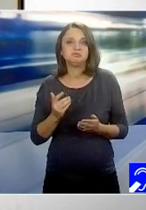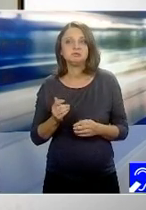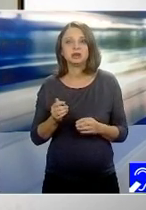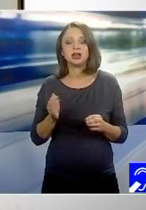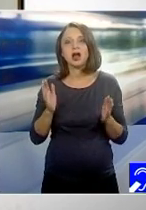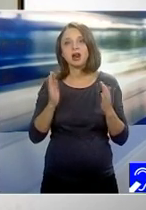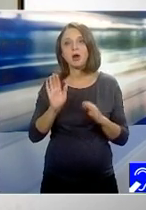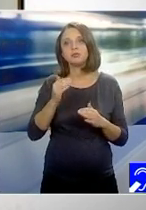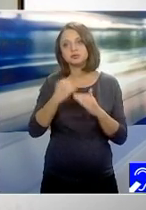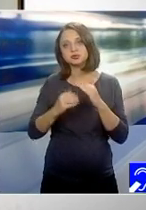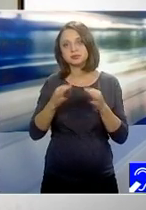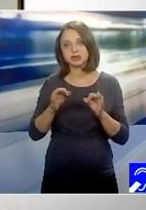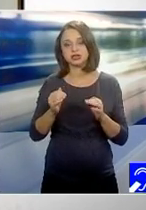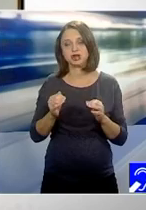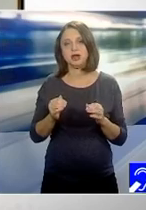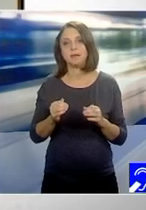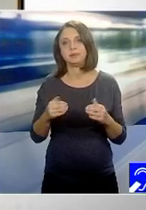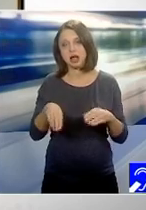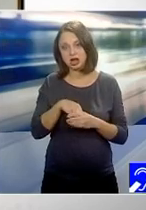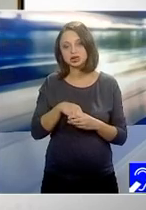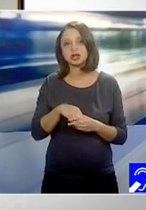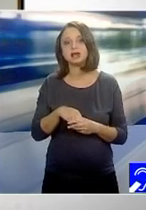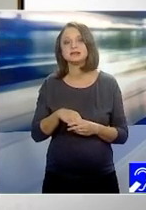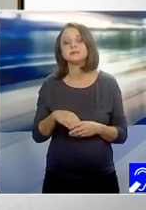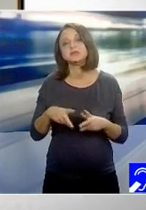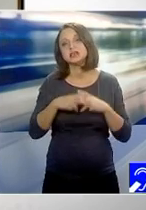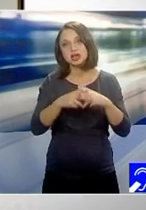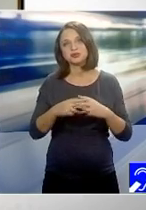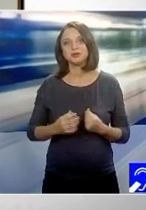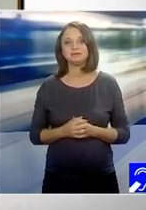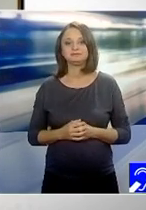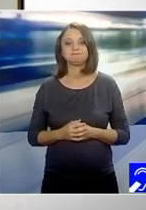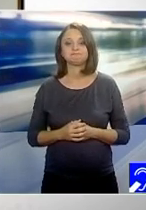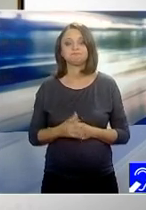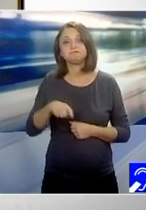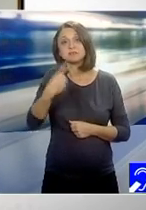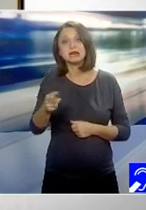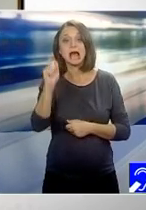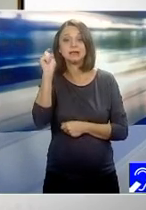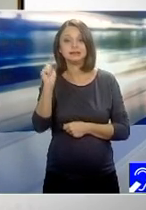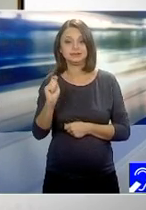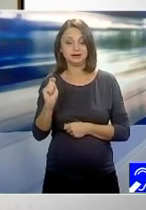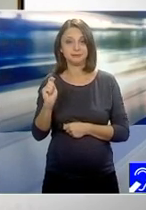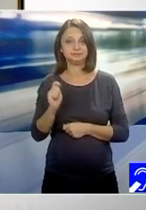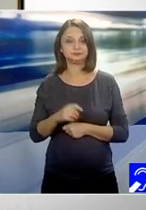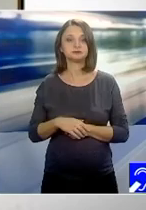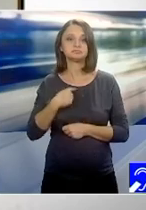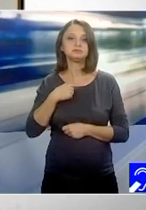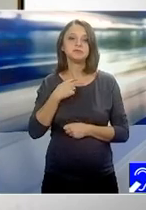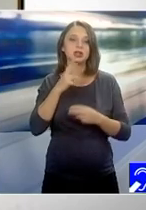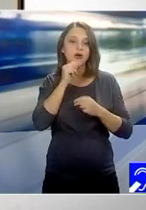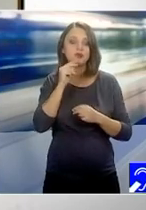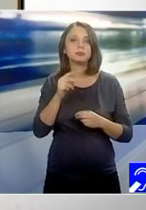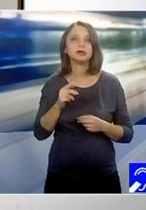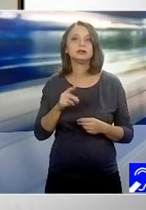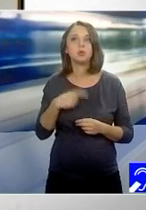micro-întreprinderi. Diferența este în alte țări și din ce am vorbit cu antreprenoarele din Irlanda, Portugalia și